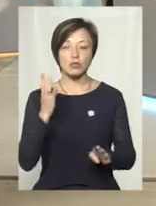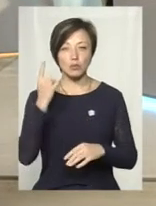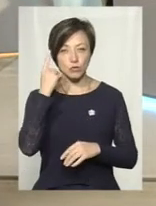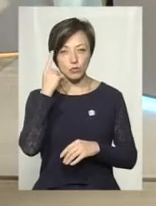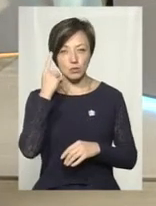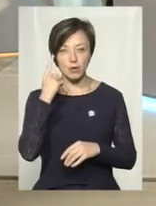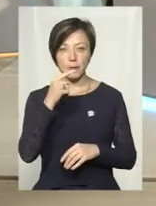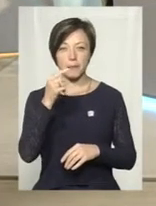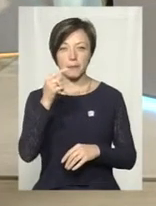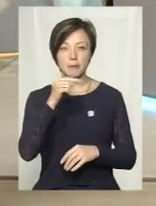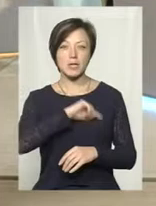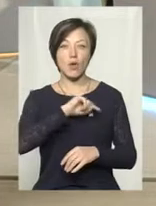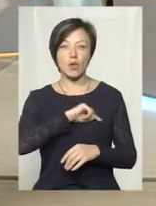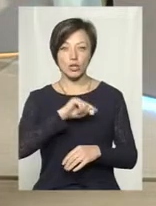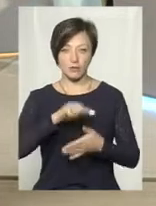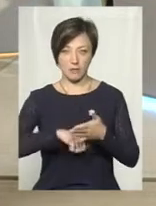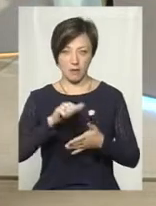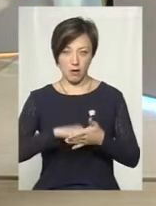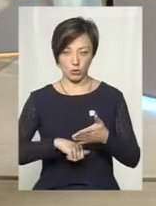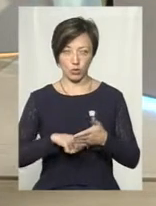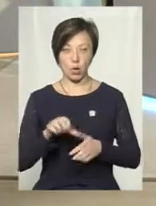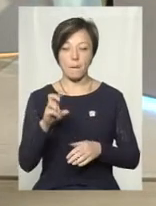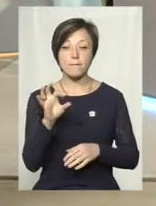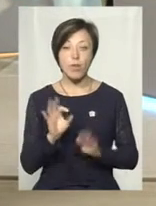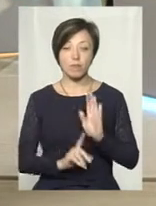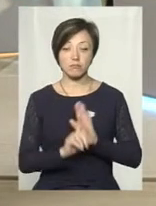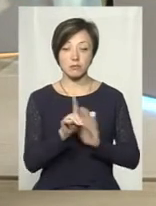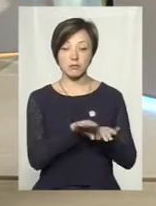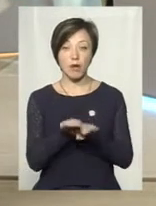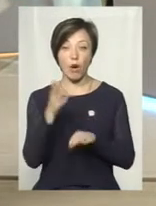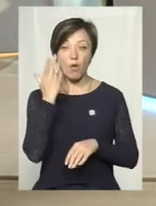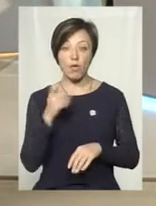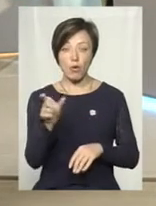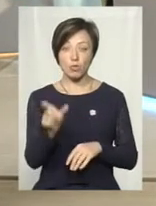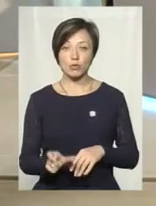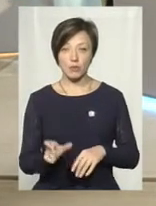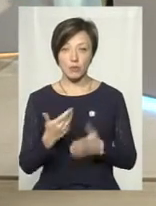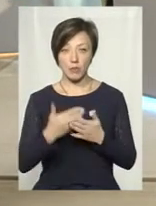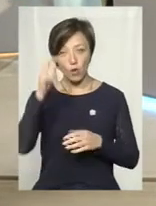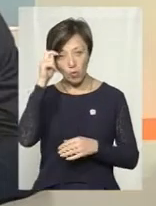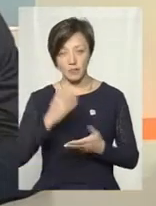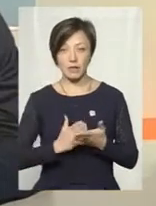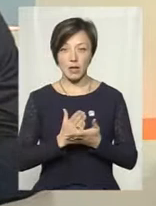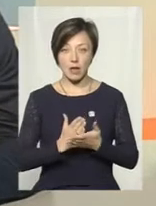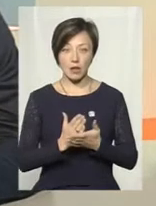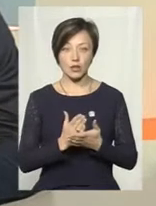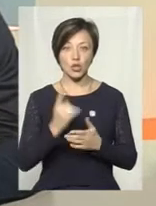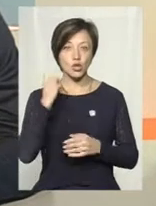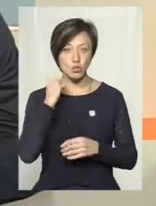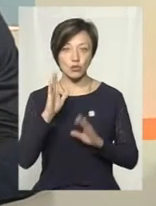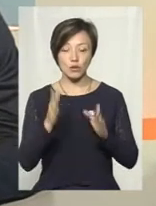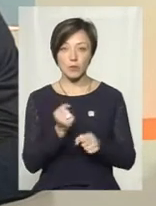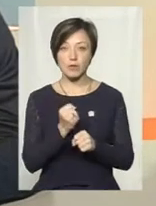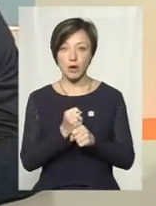думаю, психологічний фактор, тому що на початкових рівнях, коли особа, ну, хлопець, ветеран, чує, що з ним